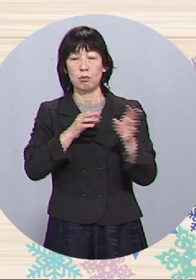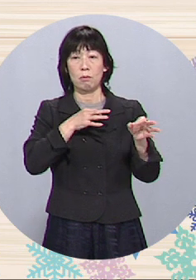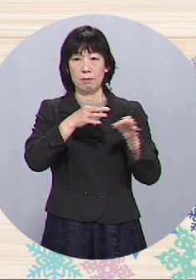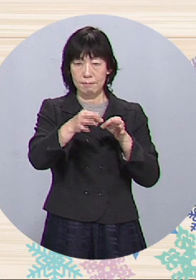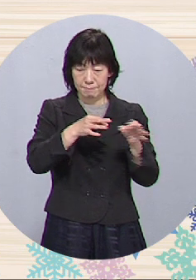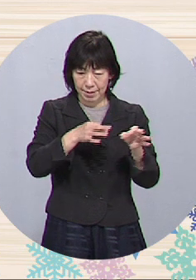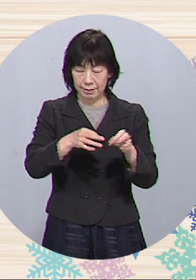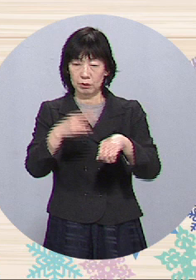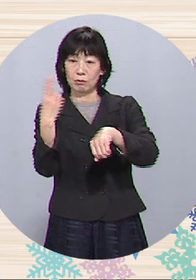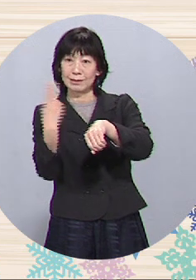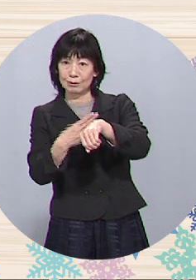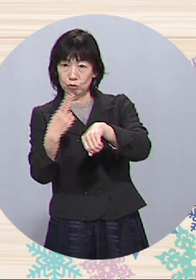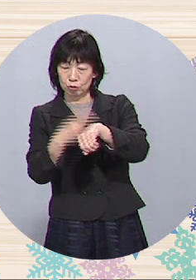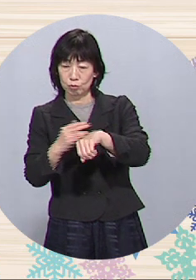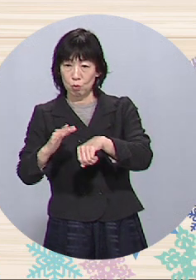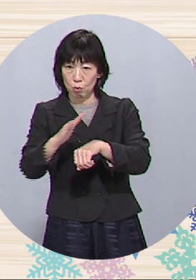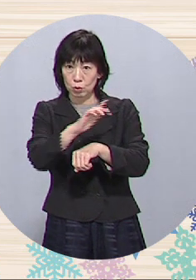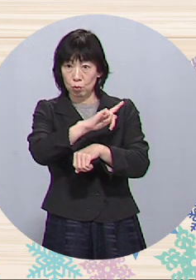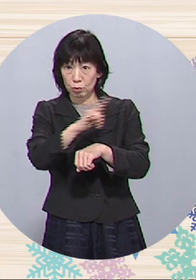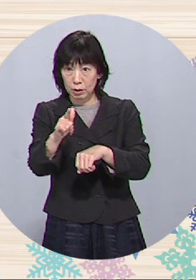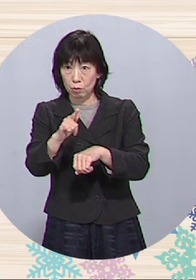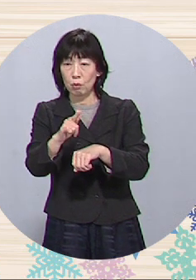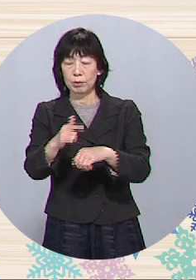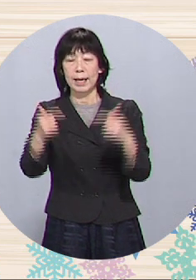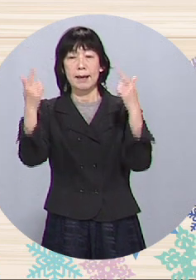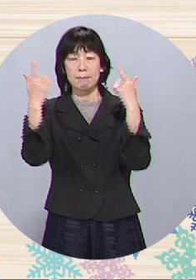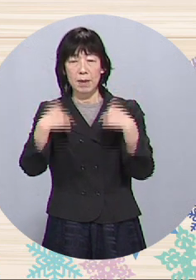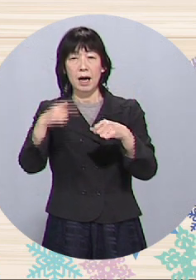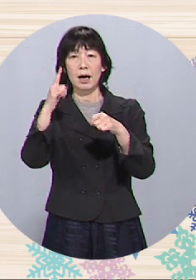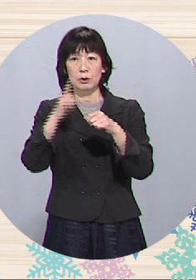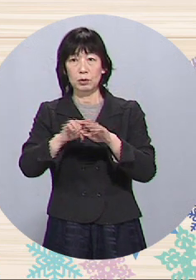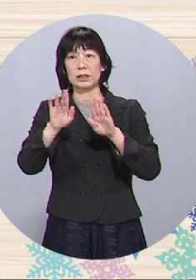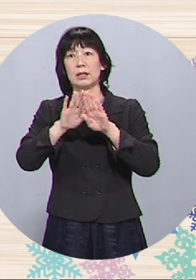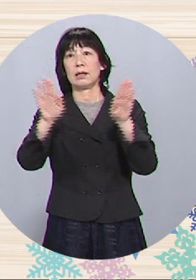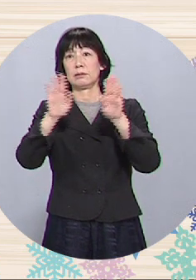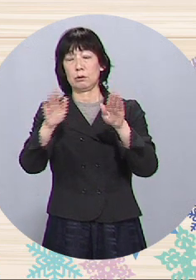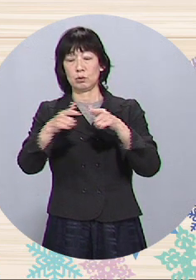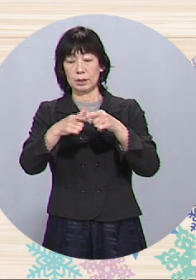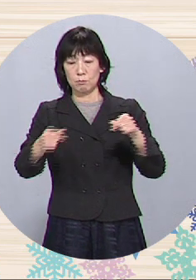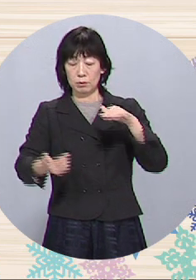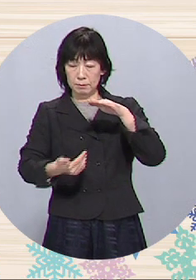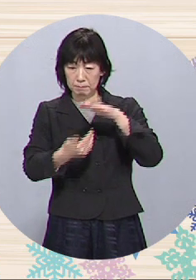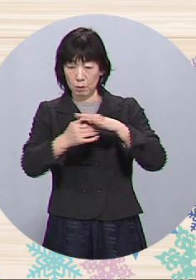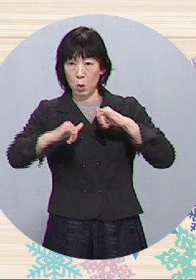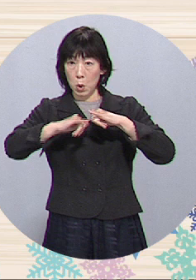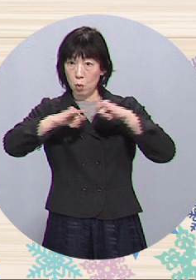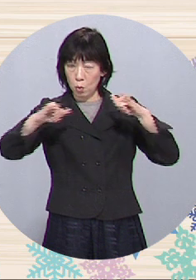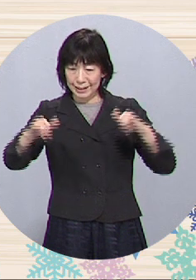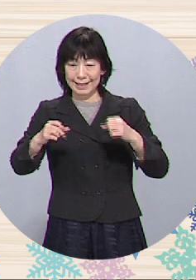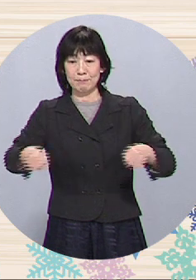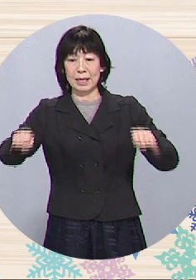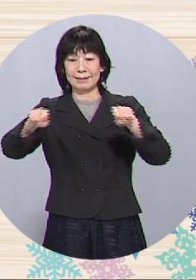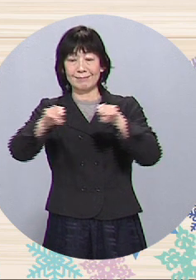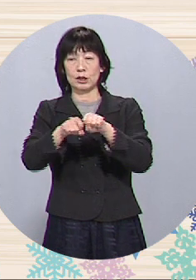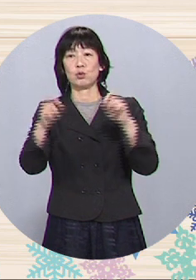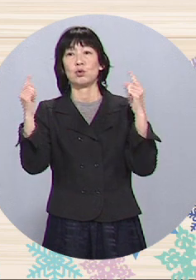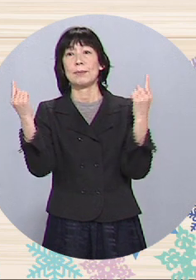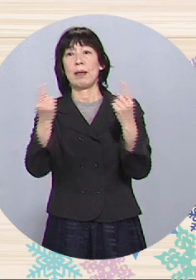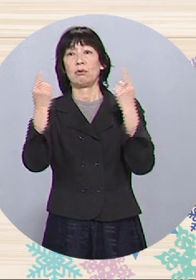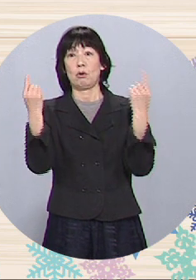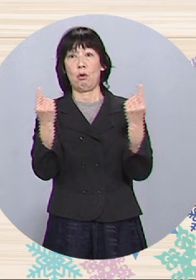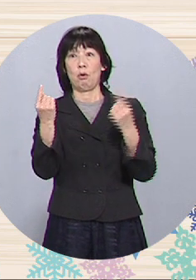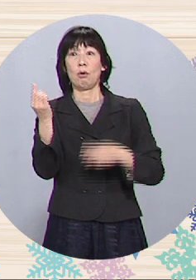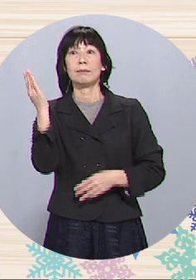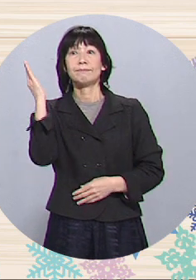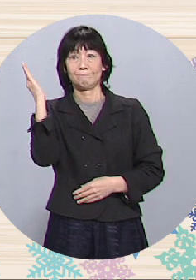大、技術力の向上などを目的に毎年開かれている国内最大級のビジネスマッチングイベント、彩の国ビ